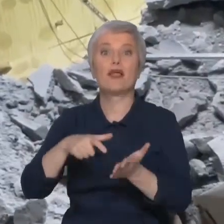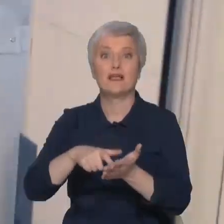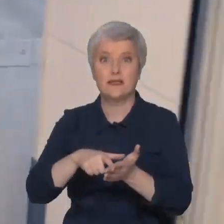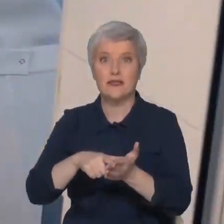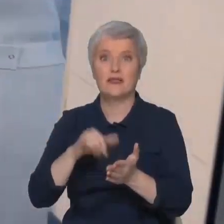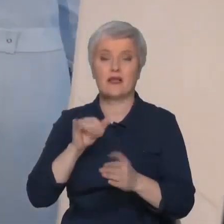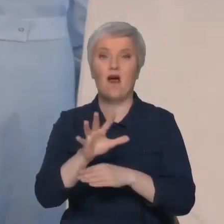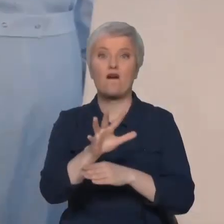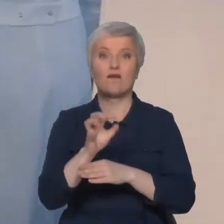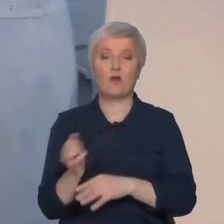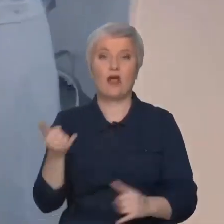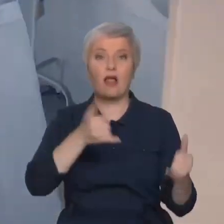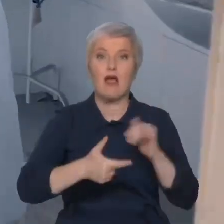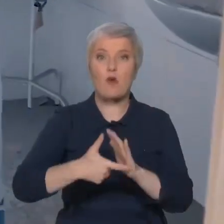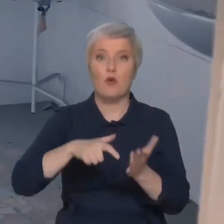фотолабораторію.